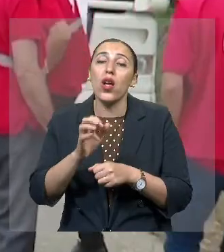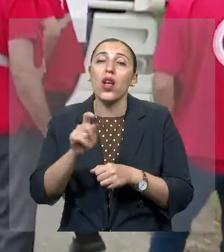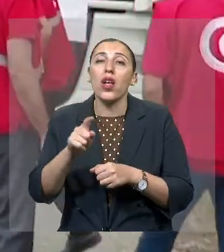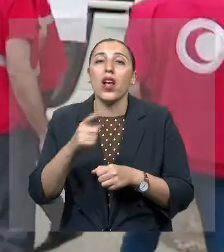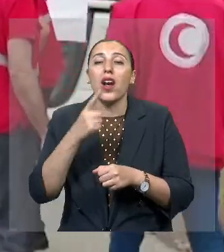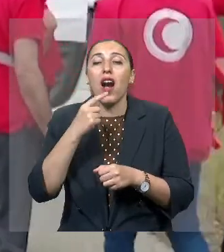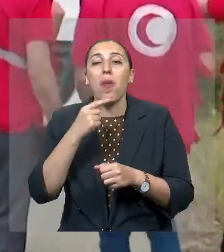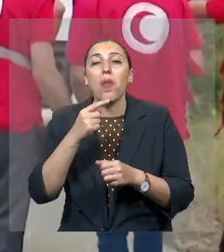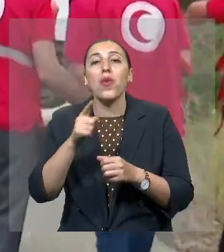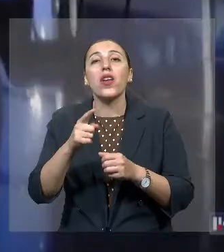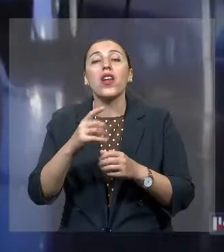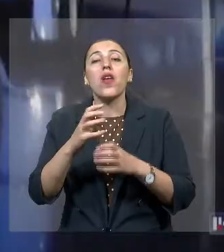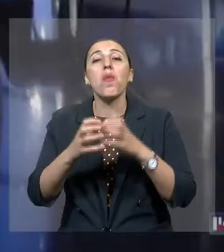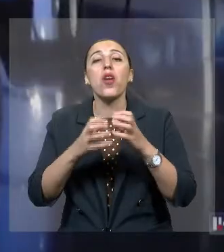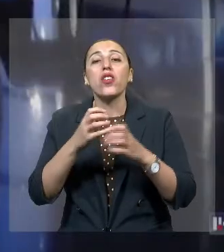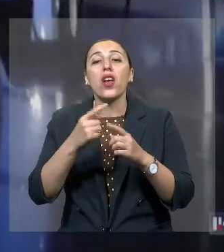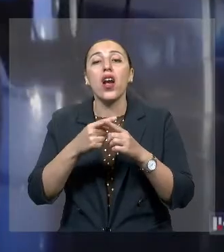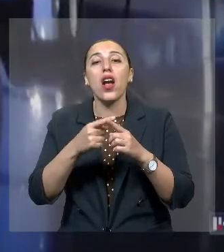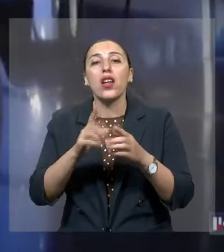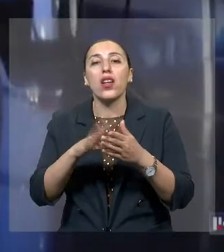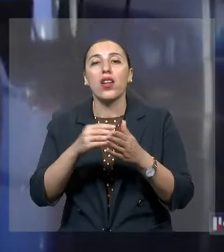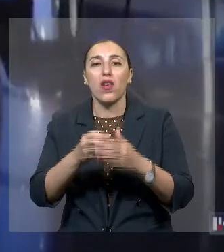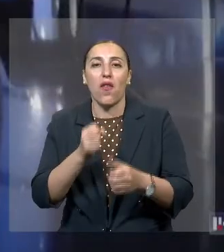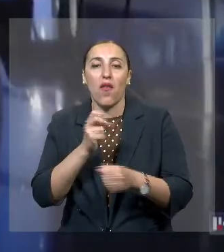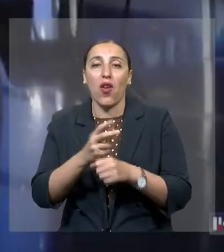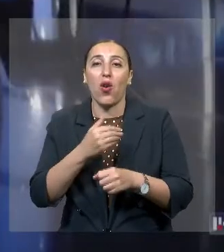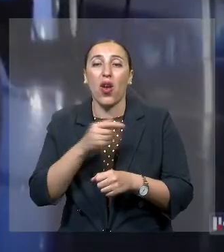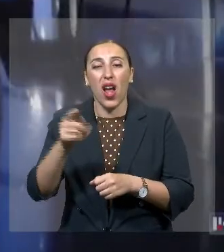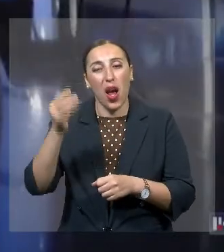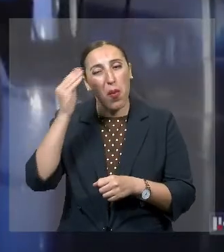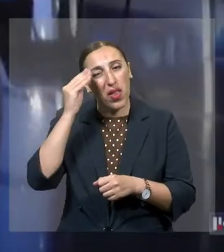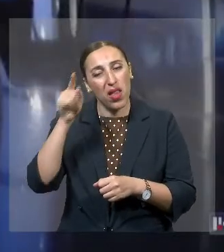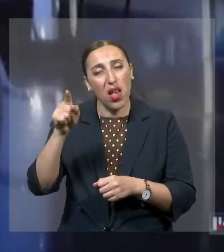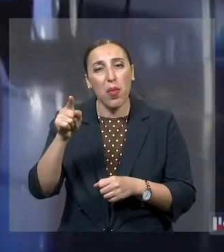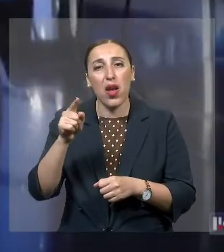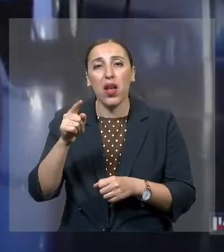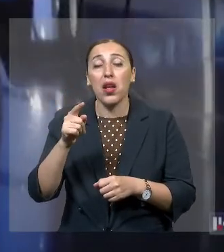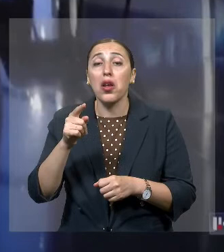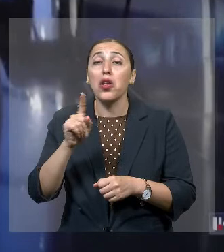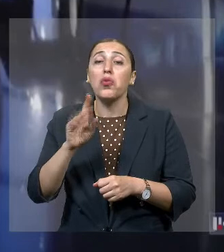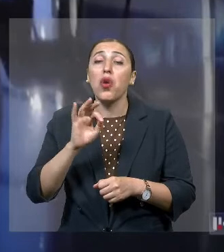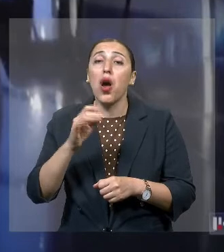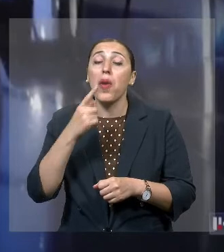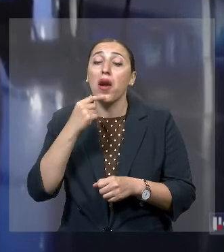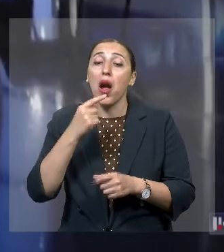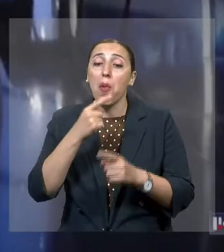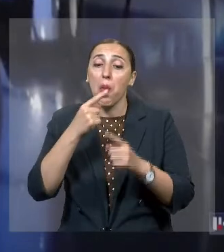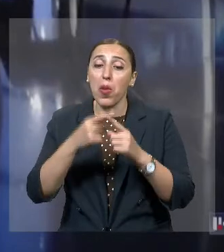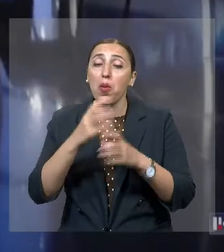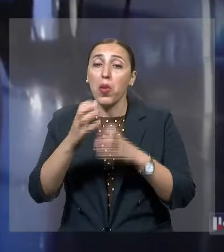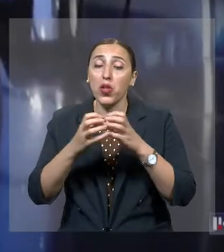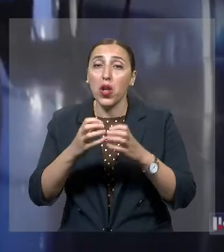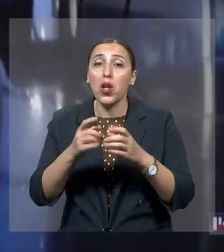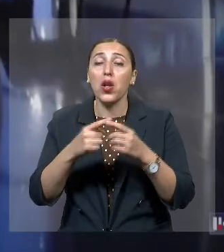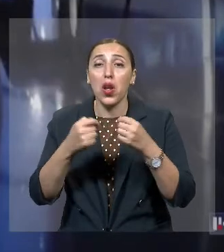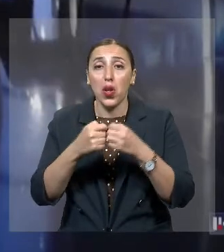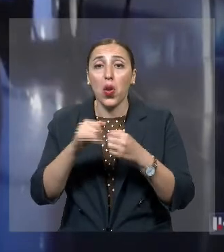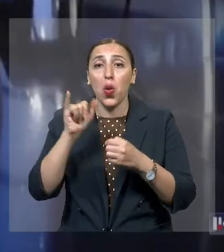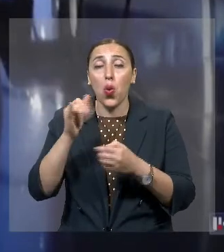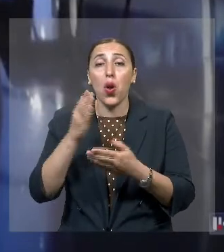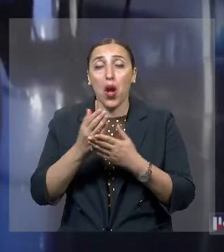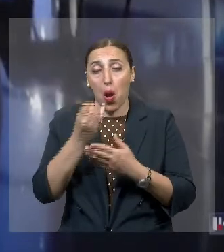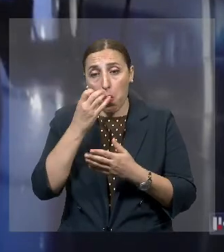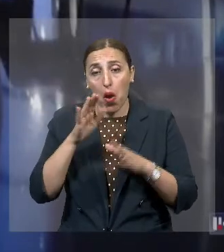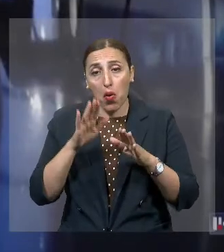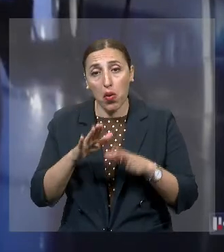խաչին։ Պատահական չէ, որ կարմիր խաչի մեքենաներով չեն, որտեղ մենք գիտենք, որ Բաքվում գործում է Կարմիր Խաչի միջազգային կոմիտեի գրասենյակ,